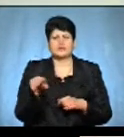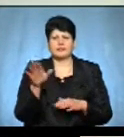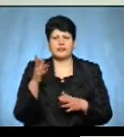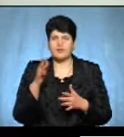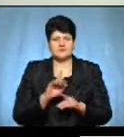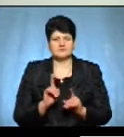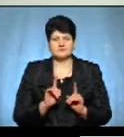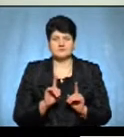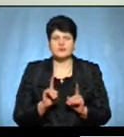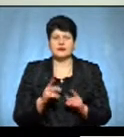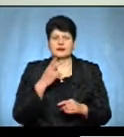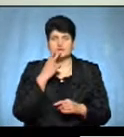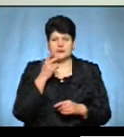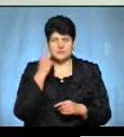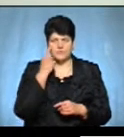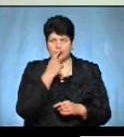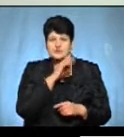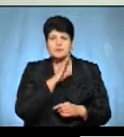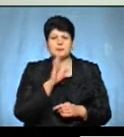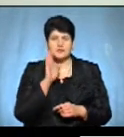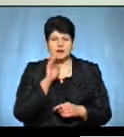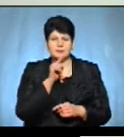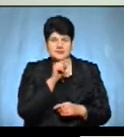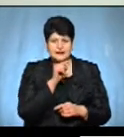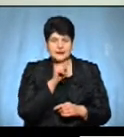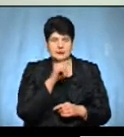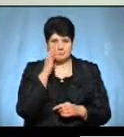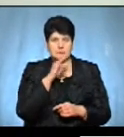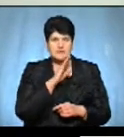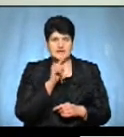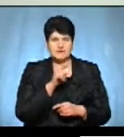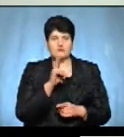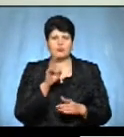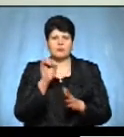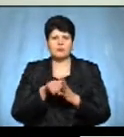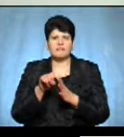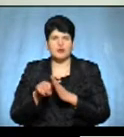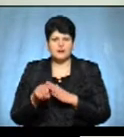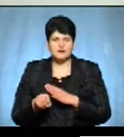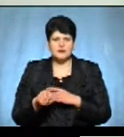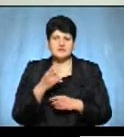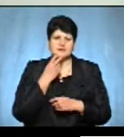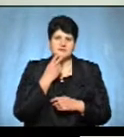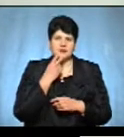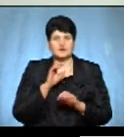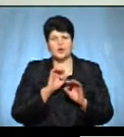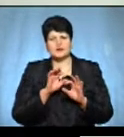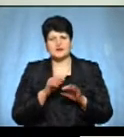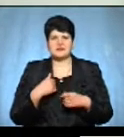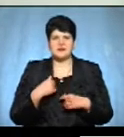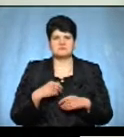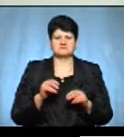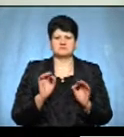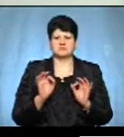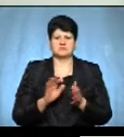років відсидів, і він може ходити далі. І дивитися в очі матерям тих дітей тих батьків, яких вбивав, і насміхатися або розказувати,